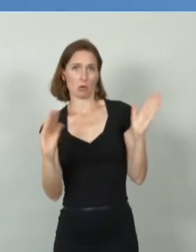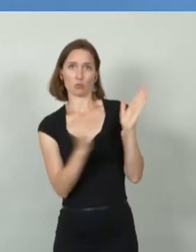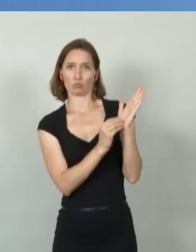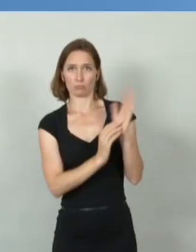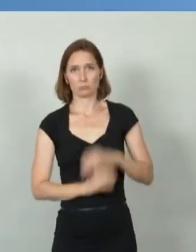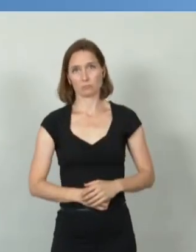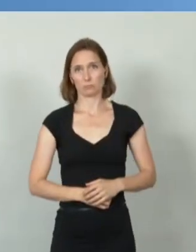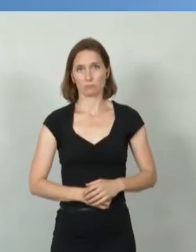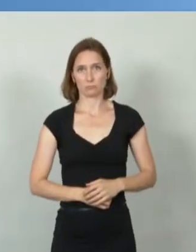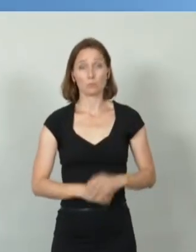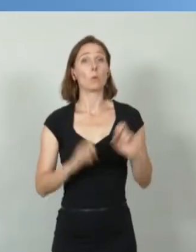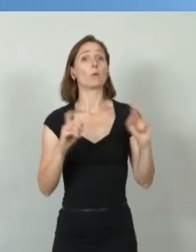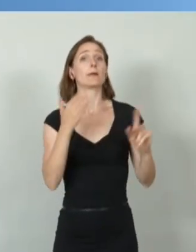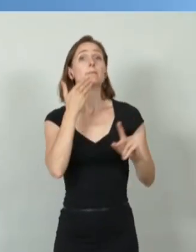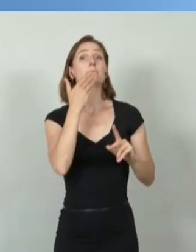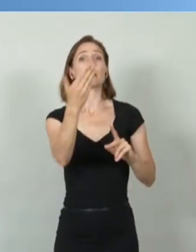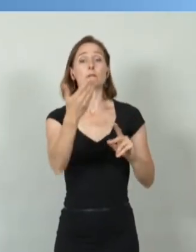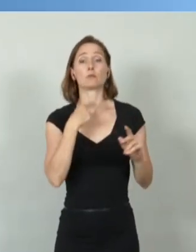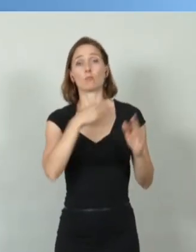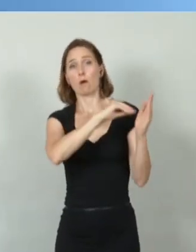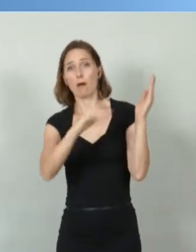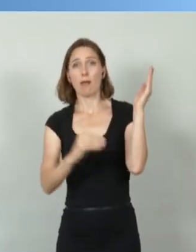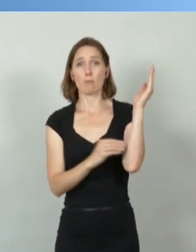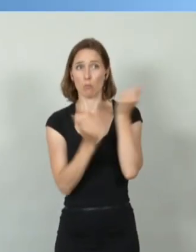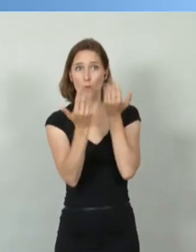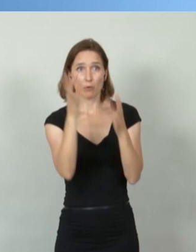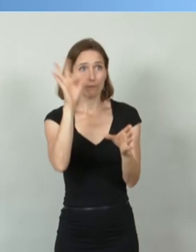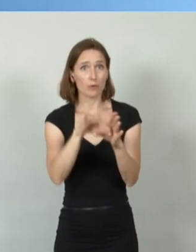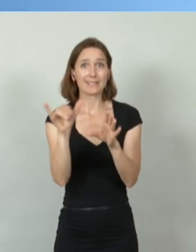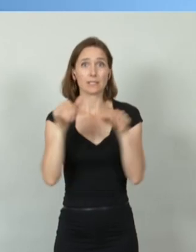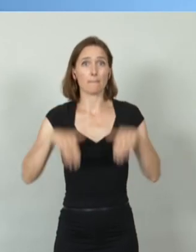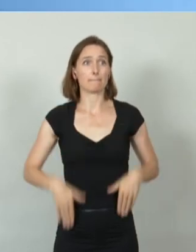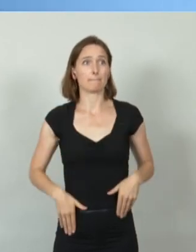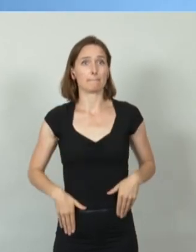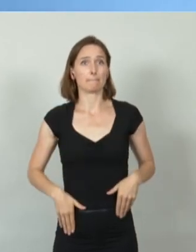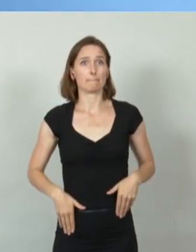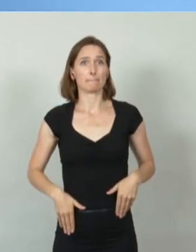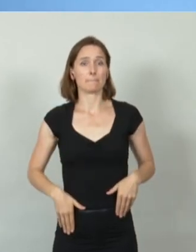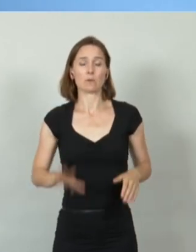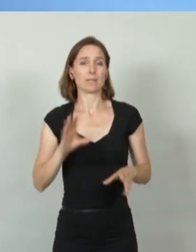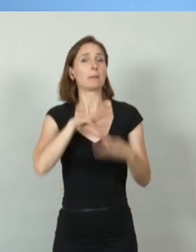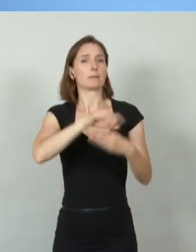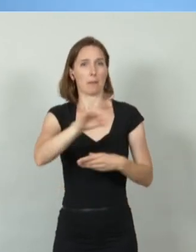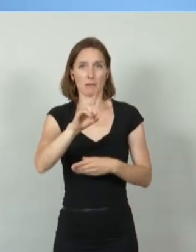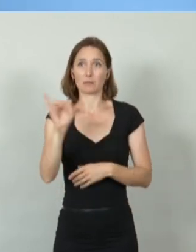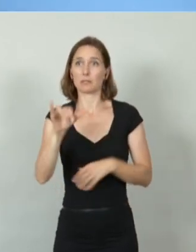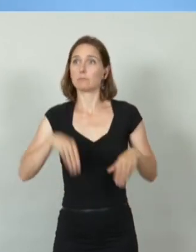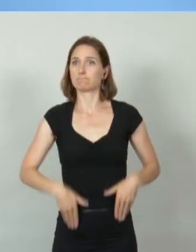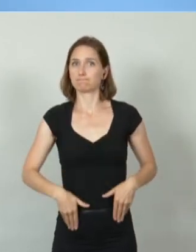merci donc je mets cette amendement aux voix qui ne prend pas par au vote qui s'abstient